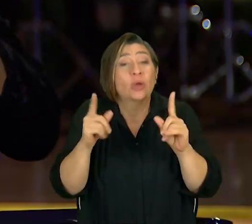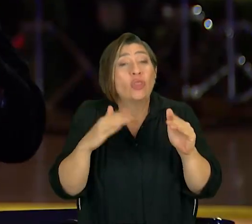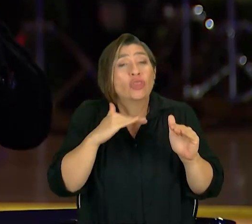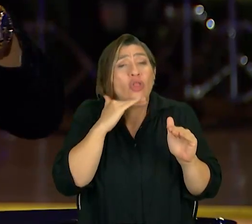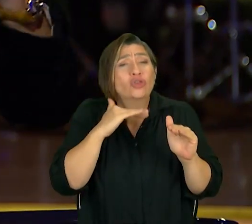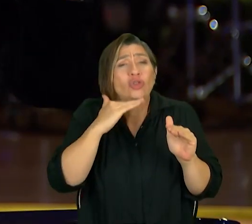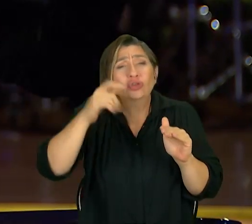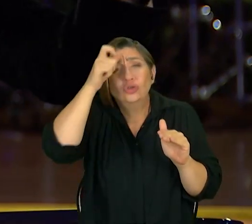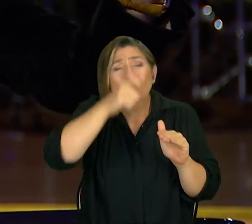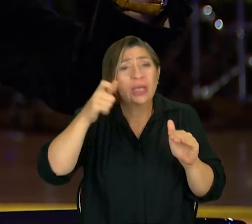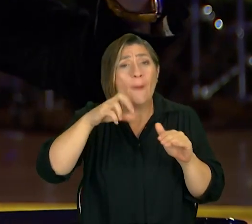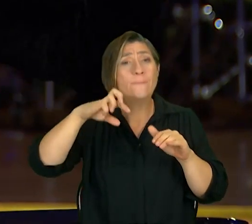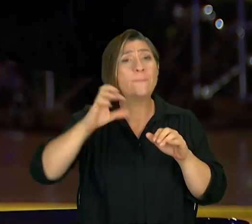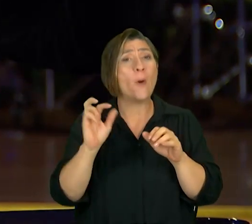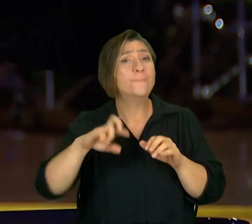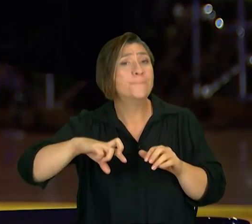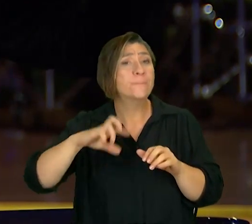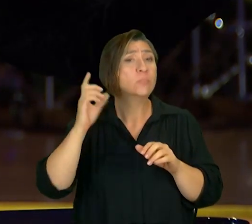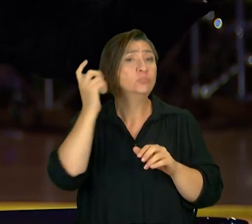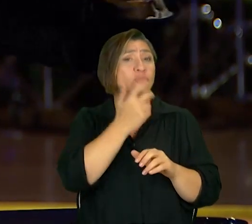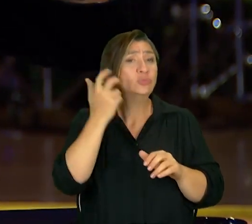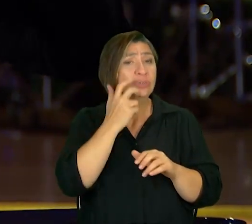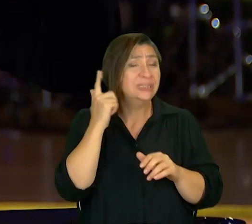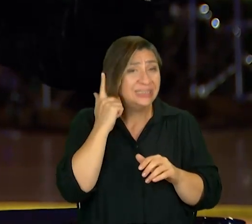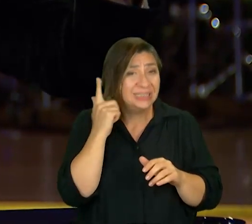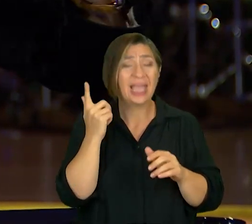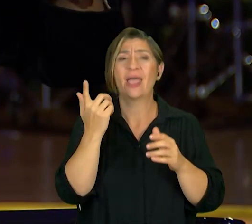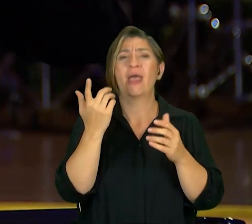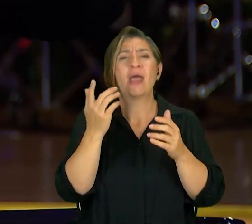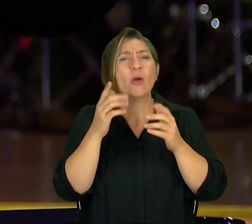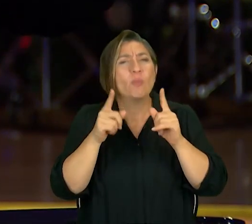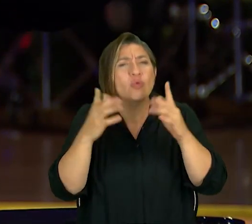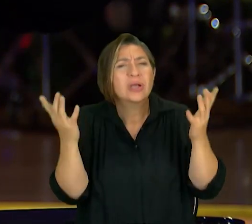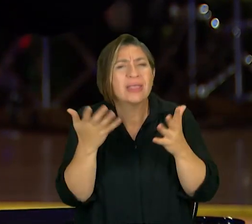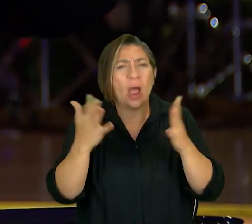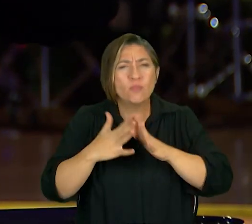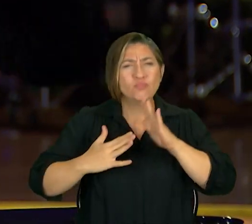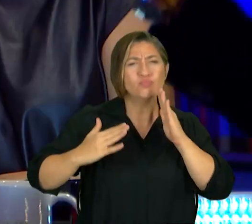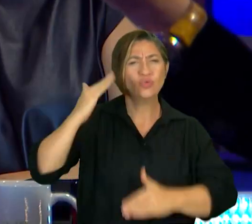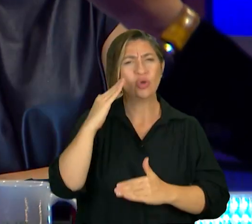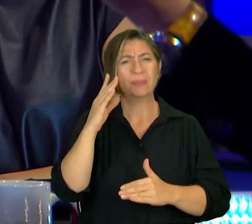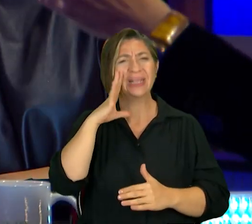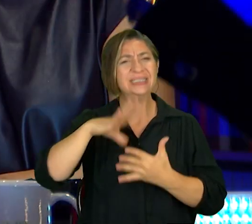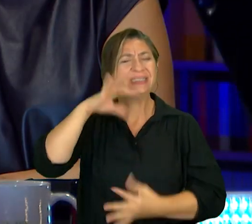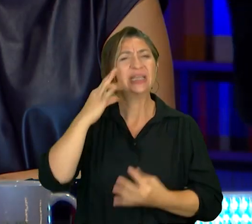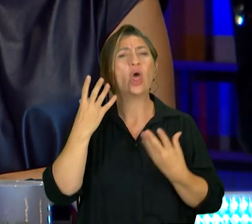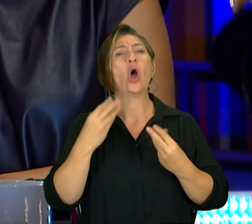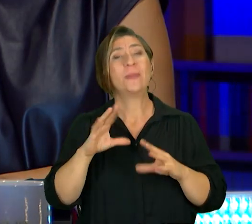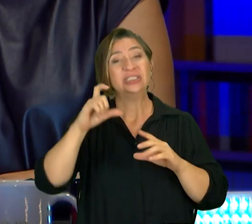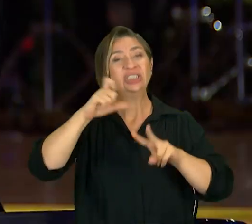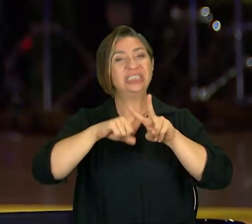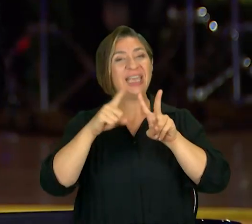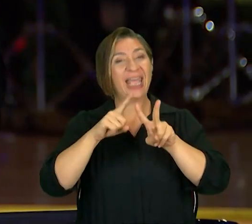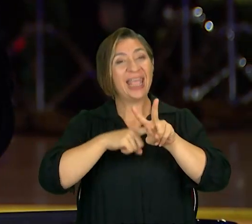dolu dolu Türkiye popüler müziğinde, sanat müziğinde, pop müziğinde bu kadar büyük bir insan olmayayım. İşte Can için,